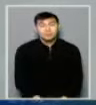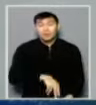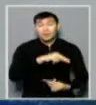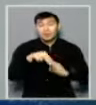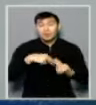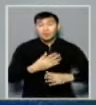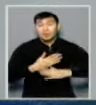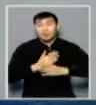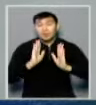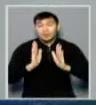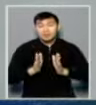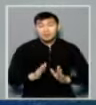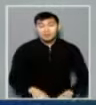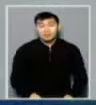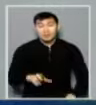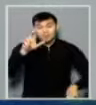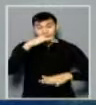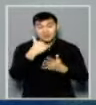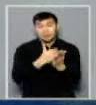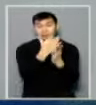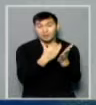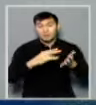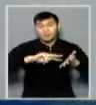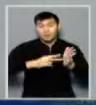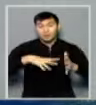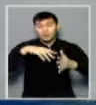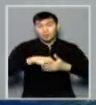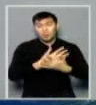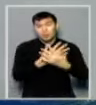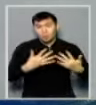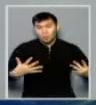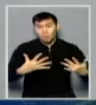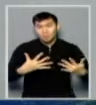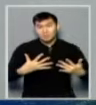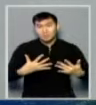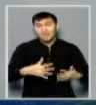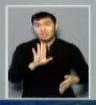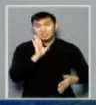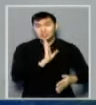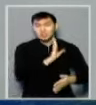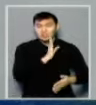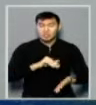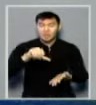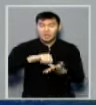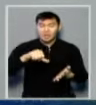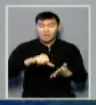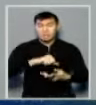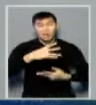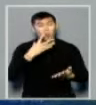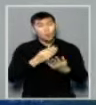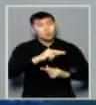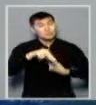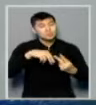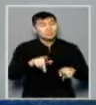Кәсіпкерлікті қолдауға бағытталған мемлекеттік бағдарламаларға көптеген әйел кәсіпкер белсенді қатысып, өз